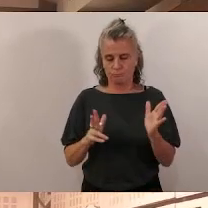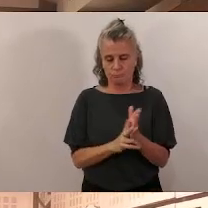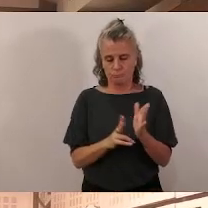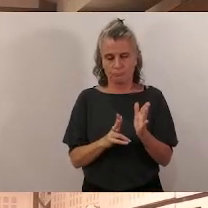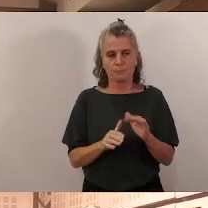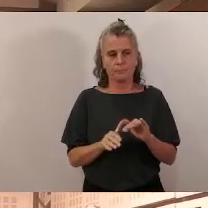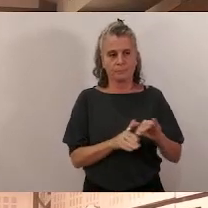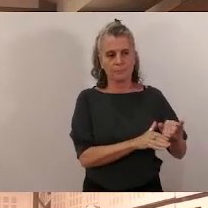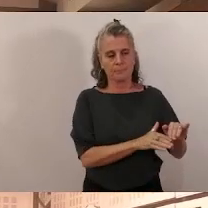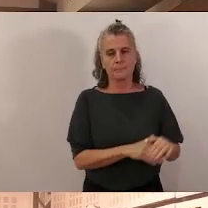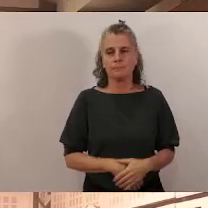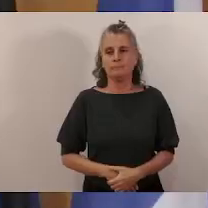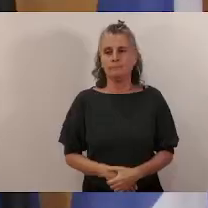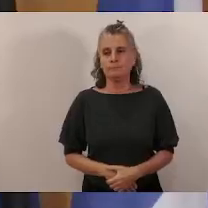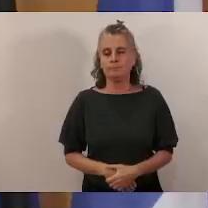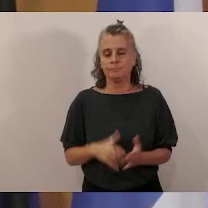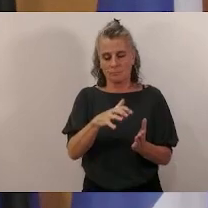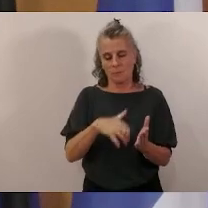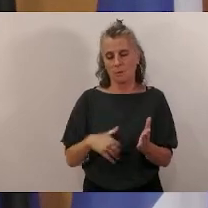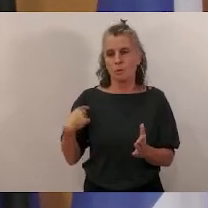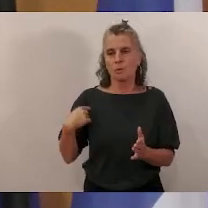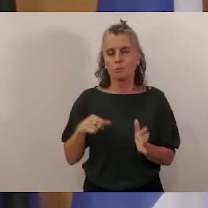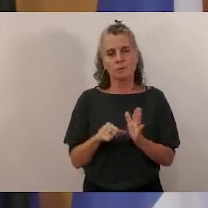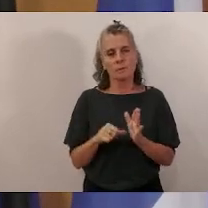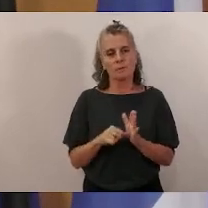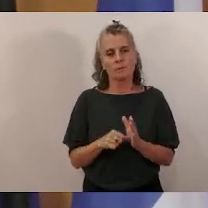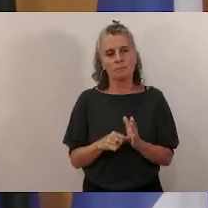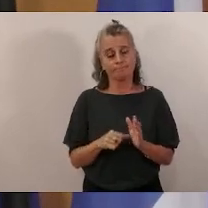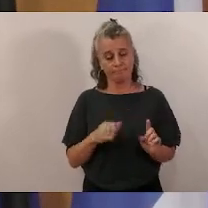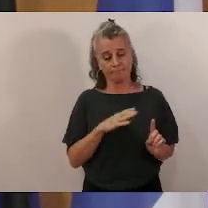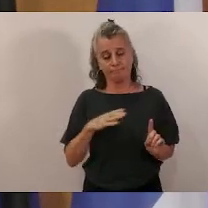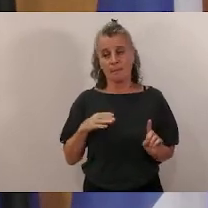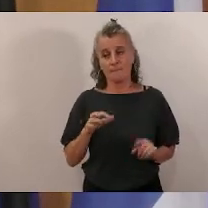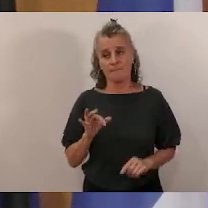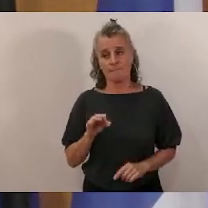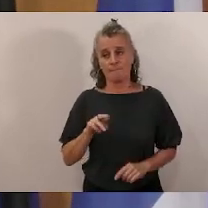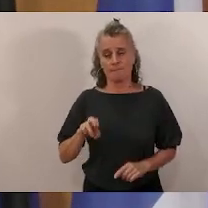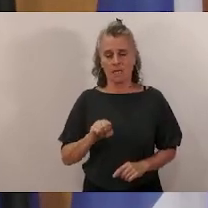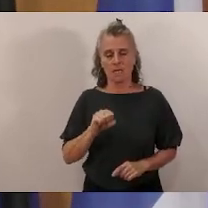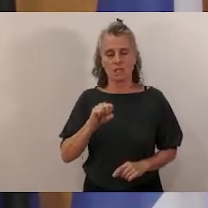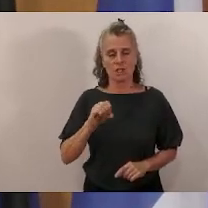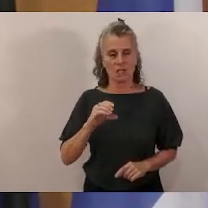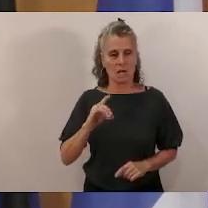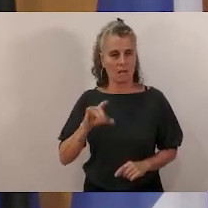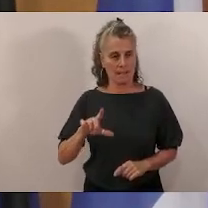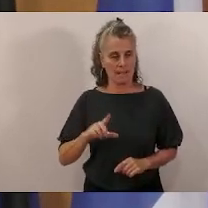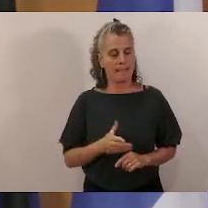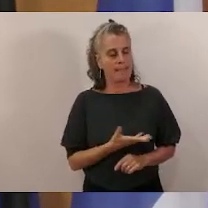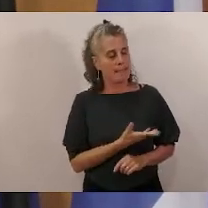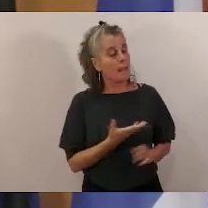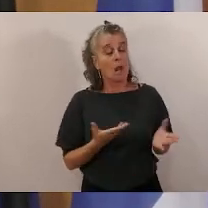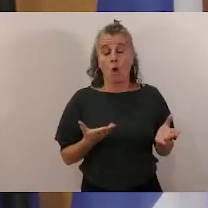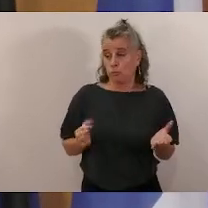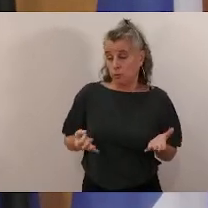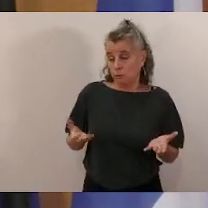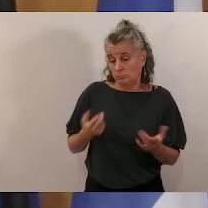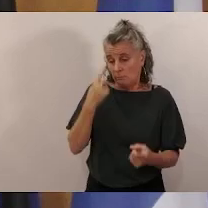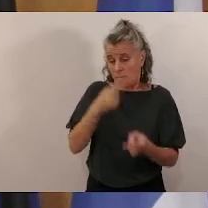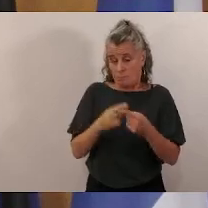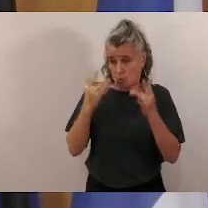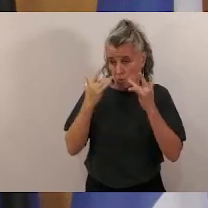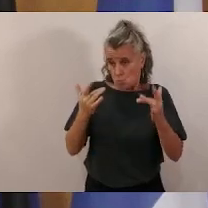du Conseil. Le rapport numéro 16, Madame Fréchel. Donc, à nouveau, un rapport qui concerne la